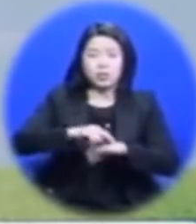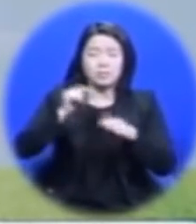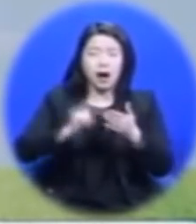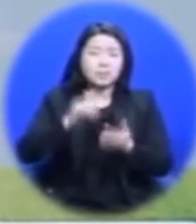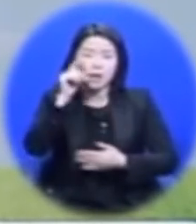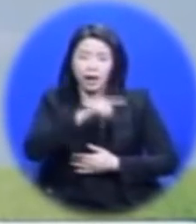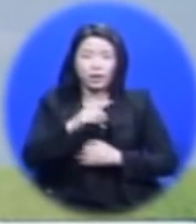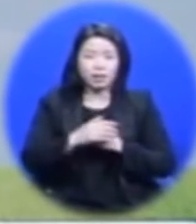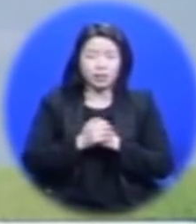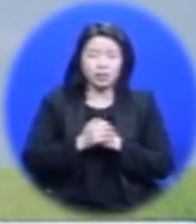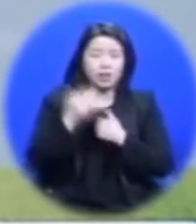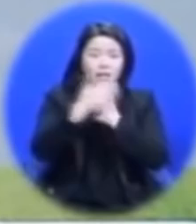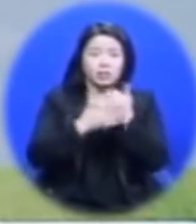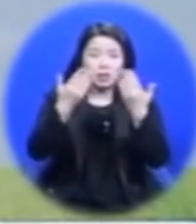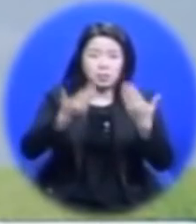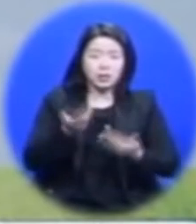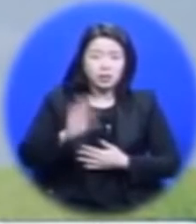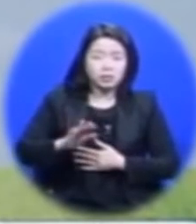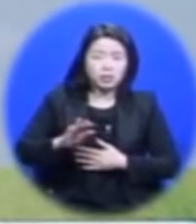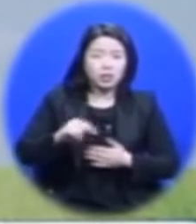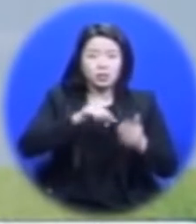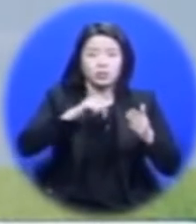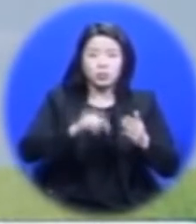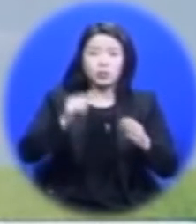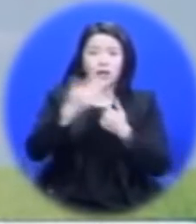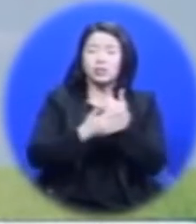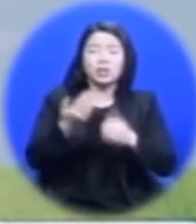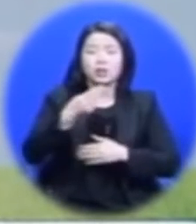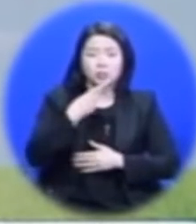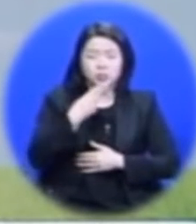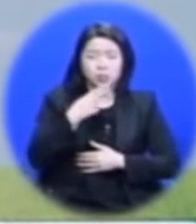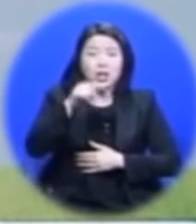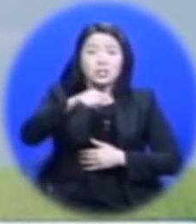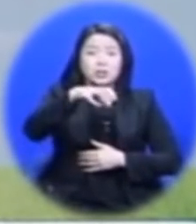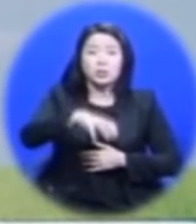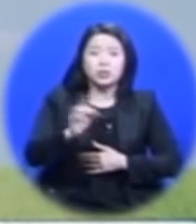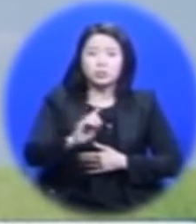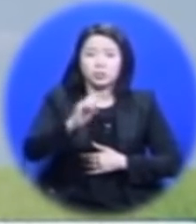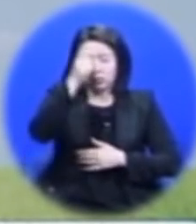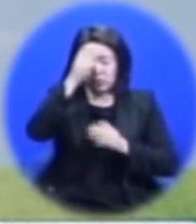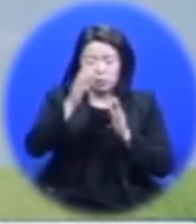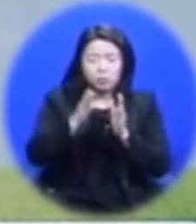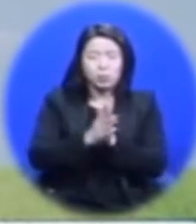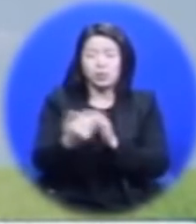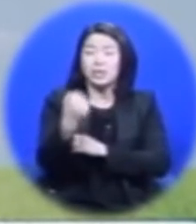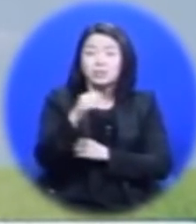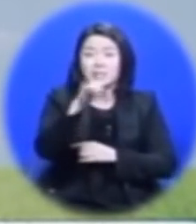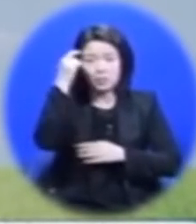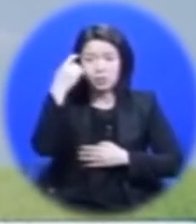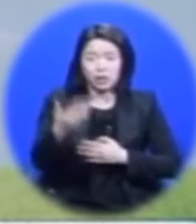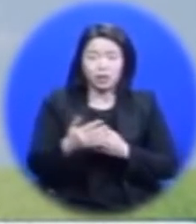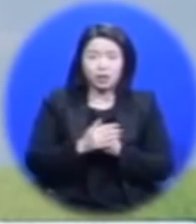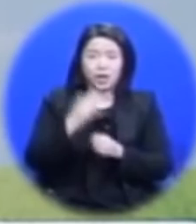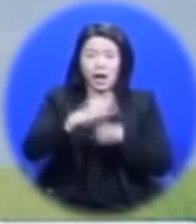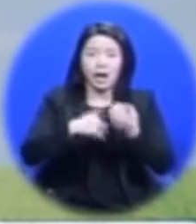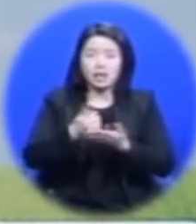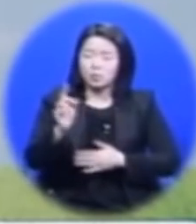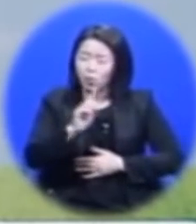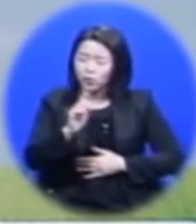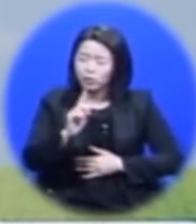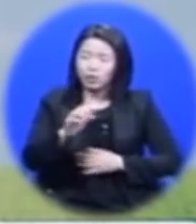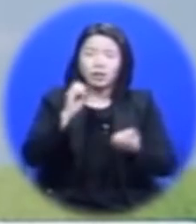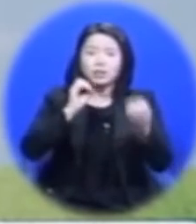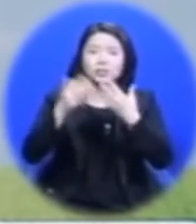은혜 받아놓고 은혜가 없는데 거기에 무슨 기도가 필요하냐면, 하나님이 어떻게 응답해 주실 수